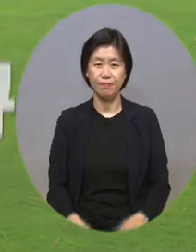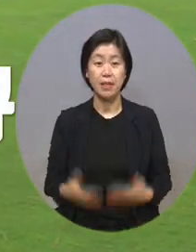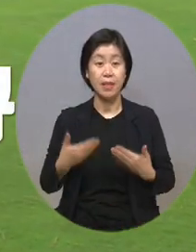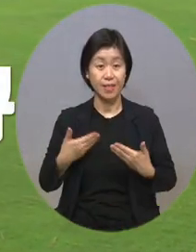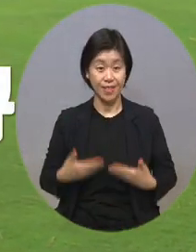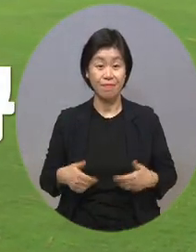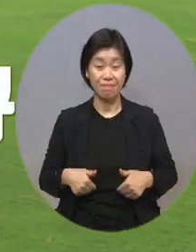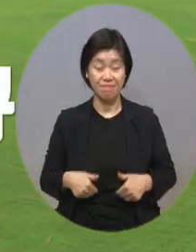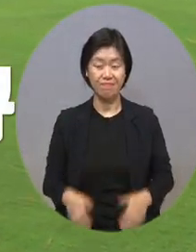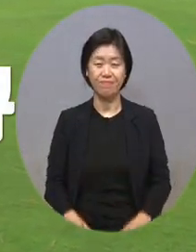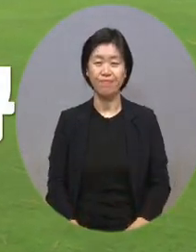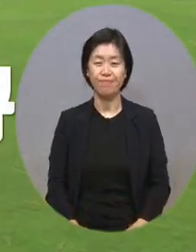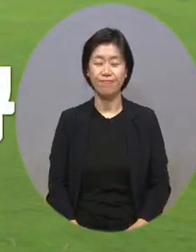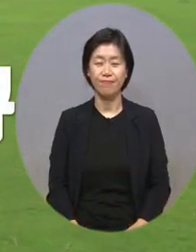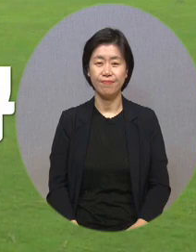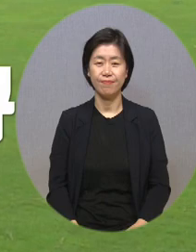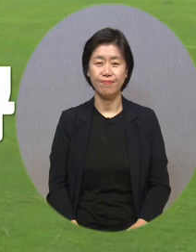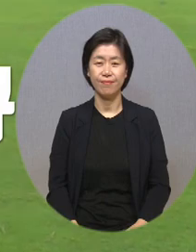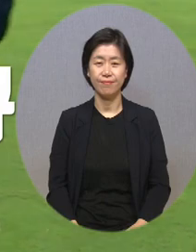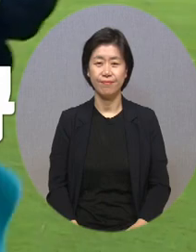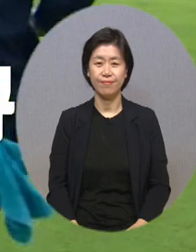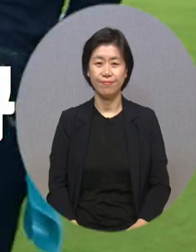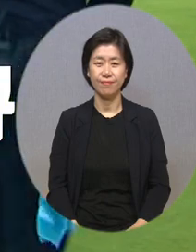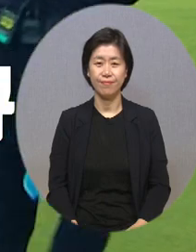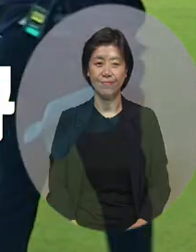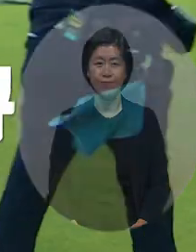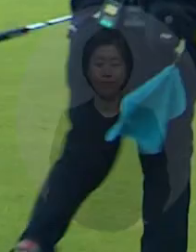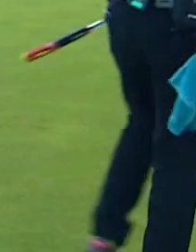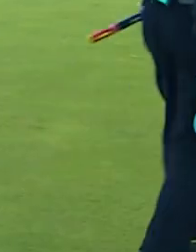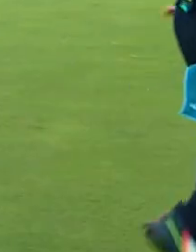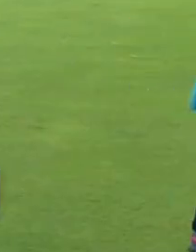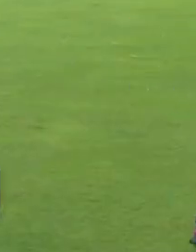와, 이거 왼쪽 없을까? 4